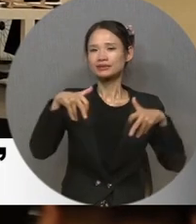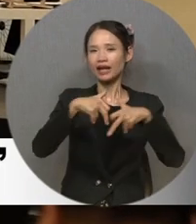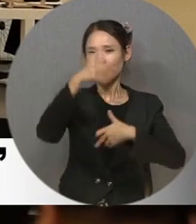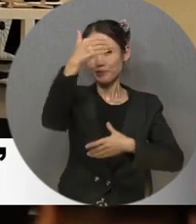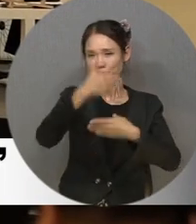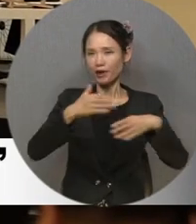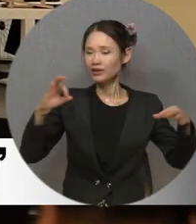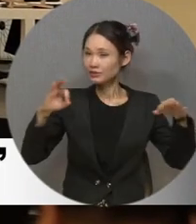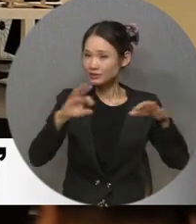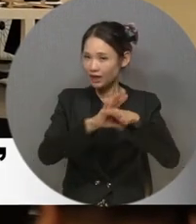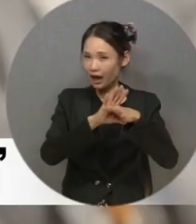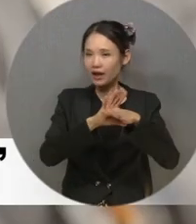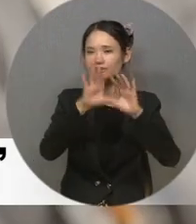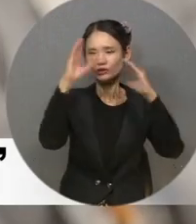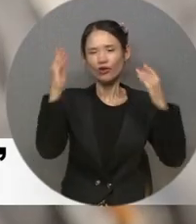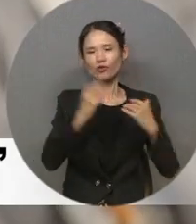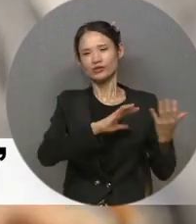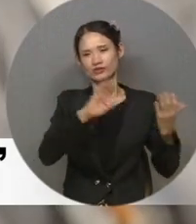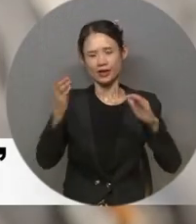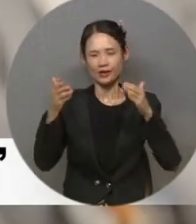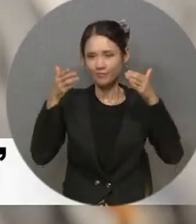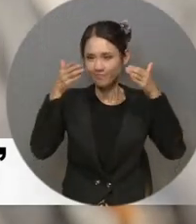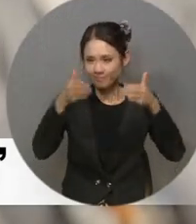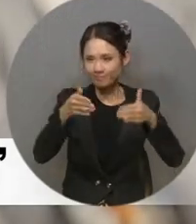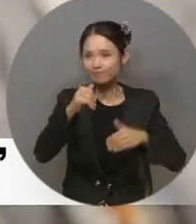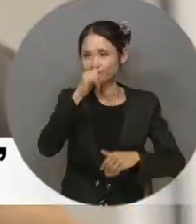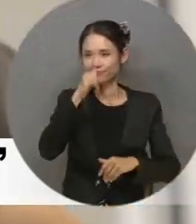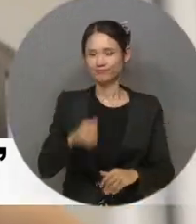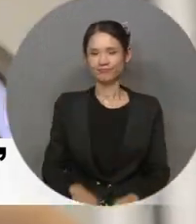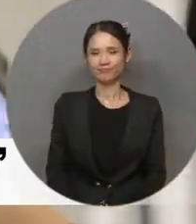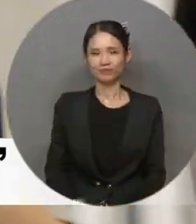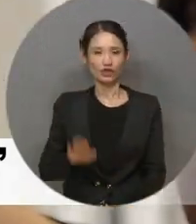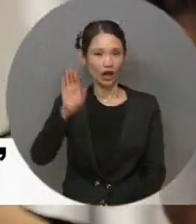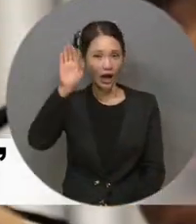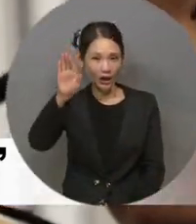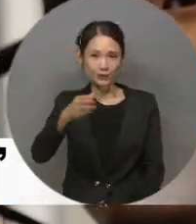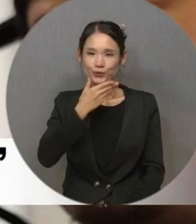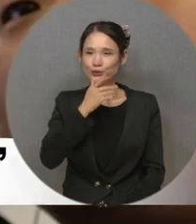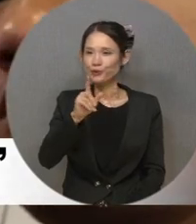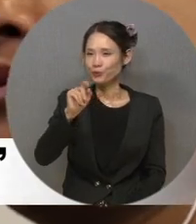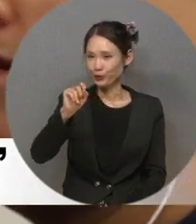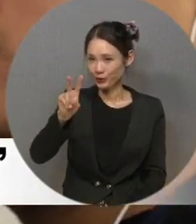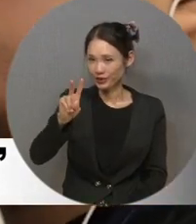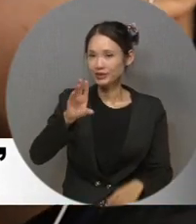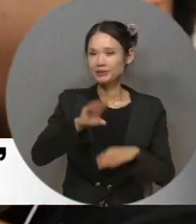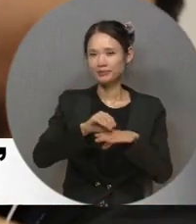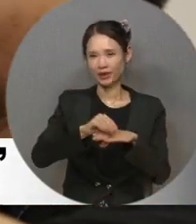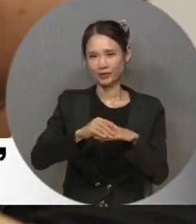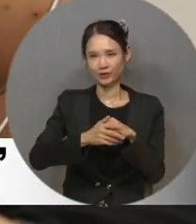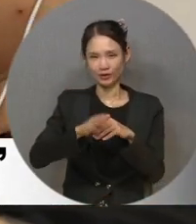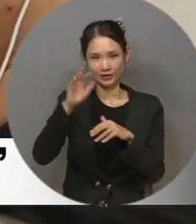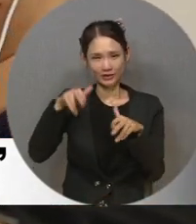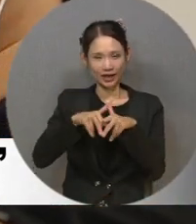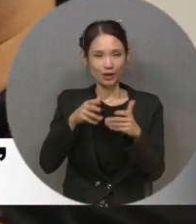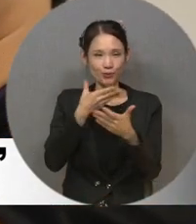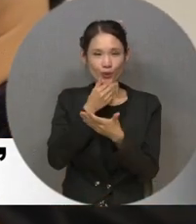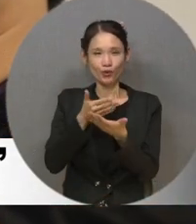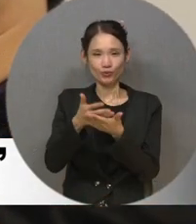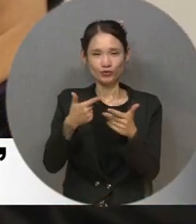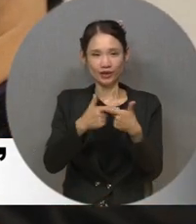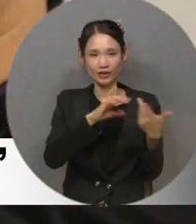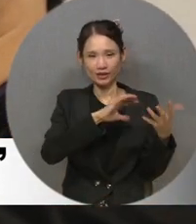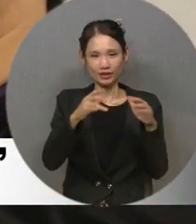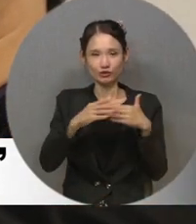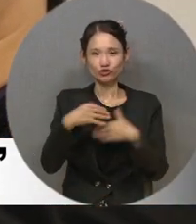논의회장을 전 세계에 알리는 데 주력했습니다. 앞으로도 복지TV는 장애인 복지 채널이자